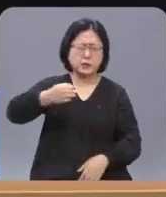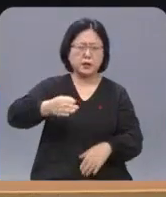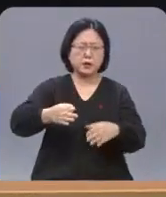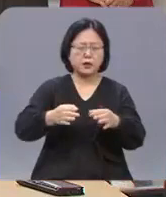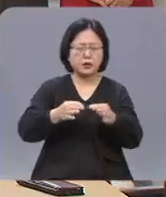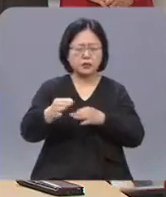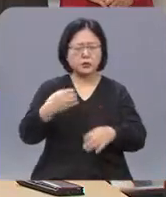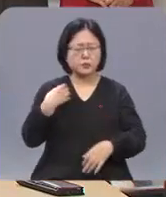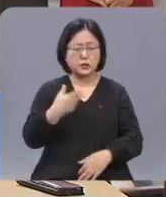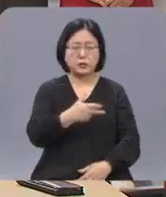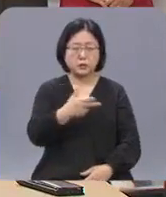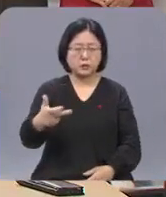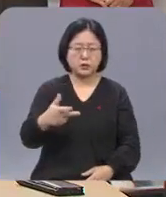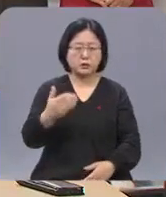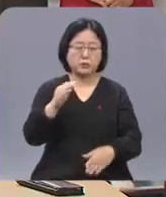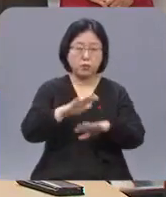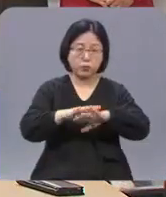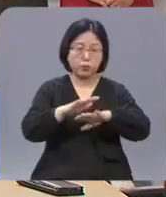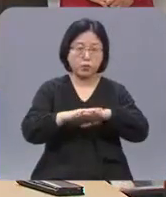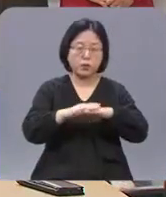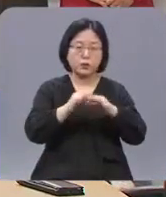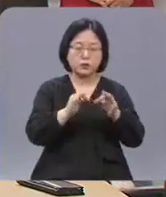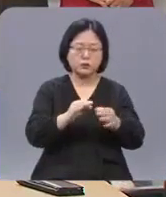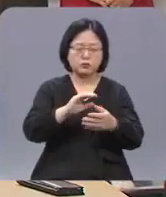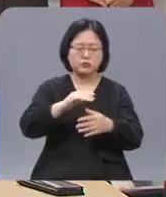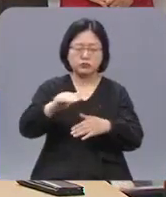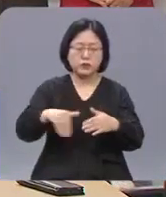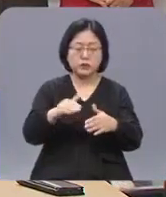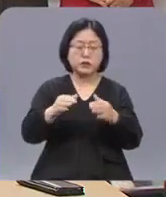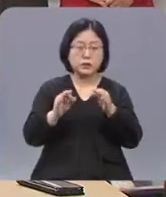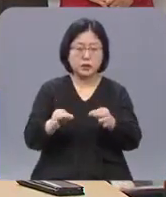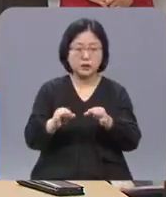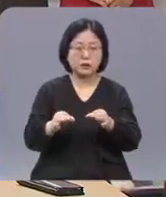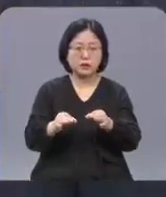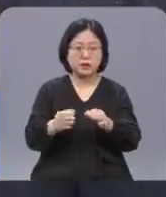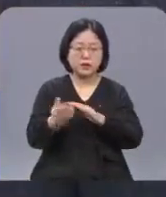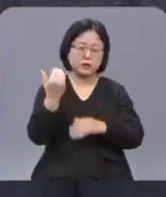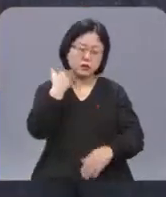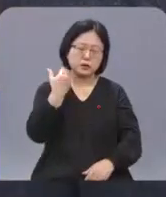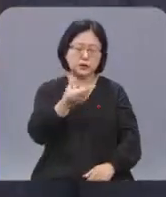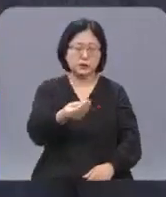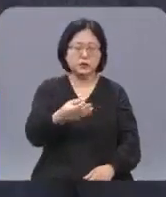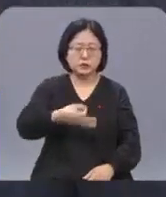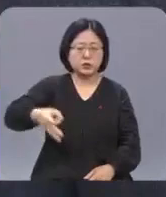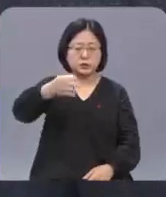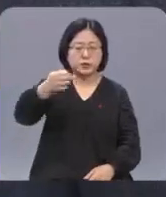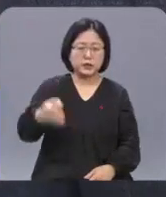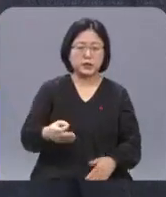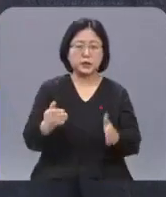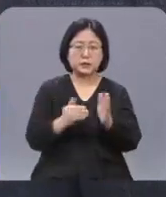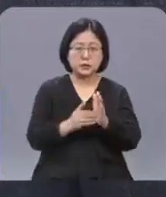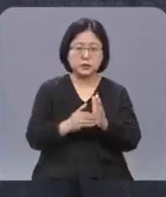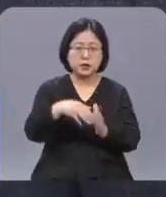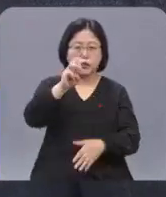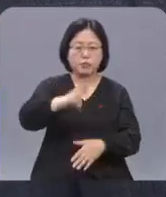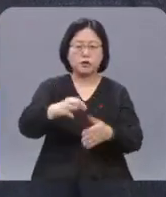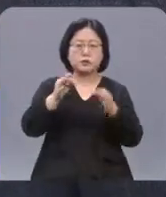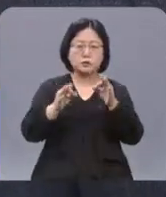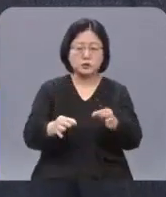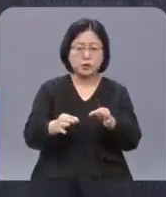서민경제부담이 커지면서 농협과 우리은행 등 일부 금융권이 전세대출금리를 인하였다며